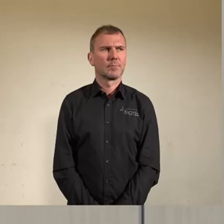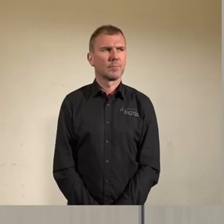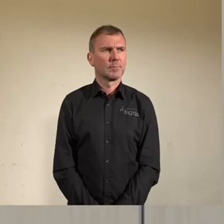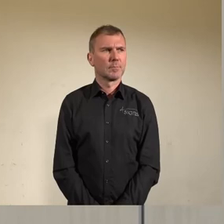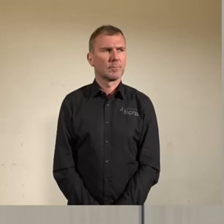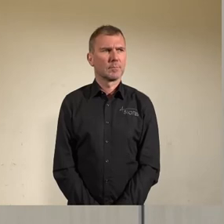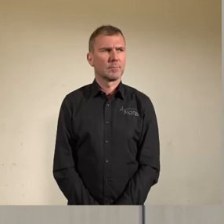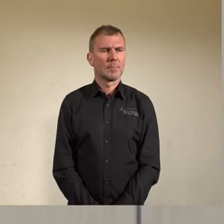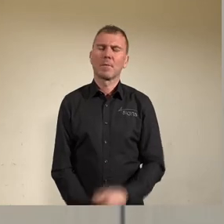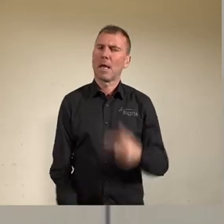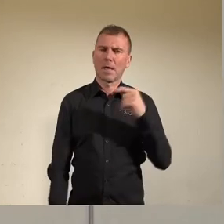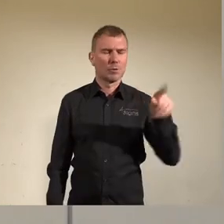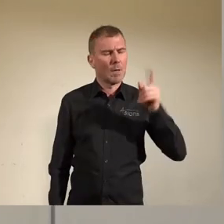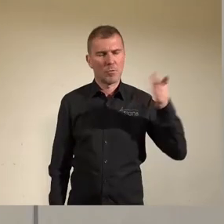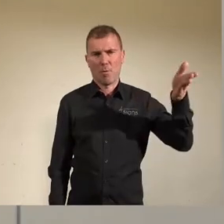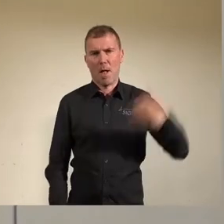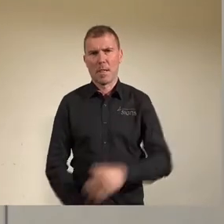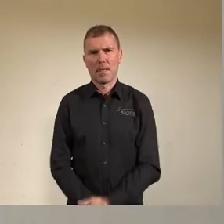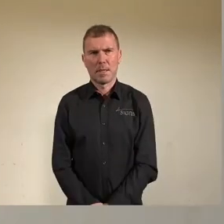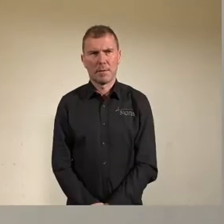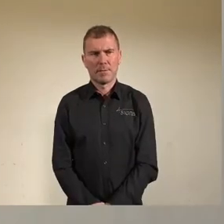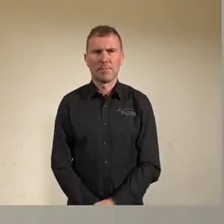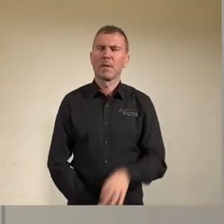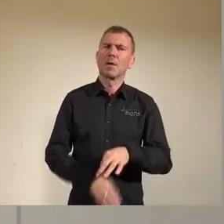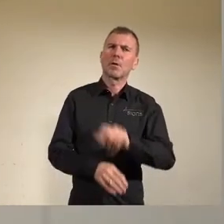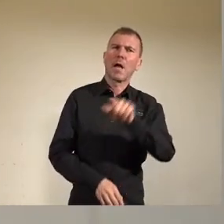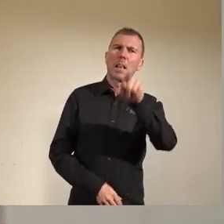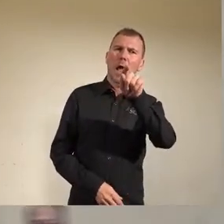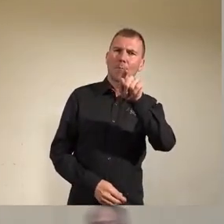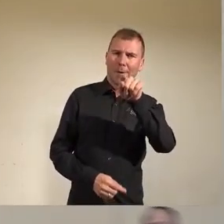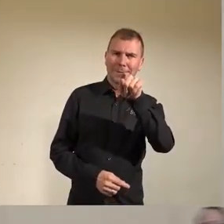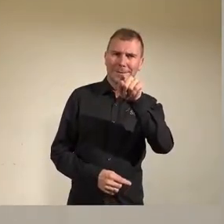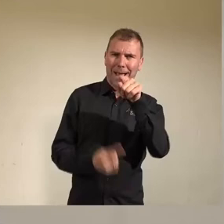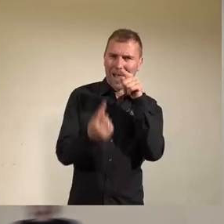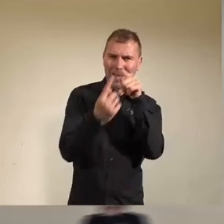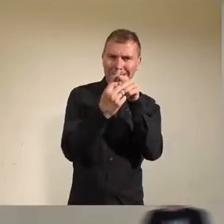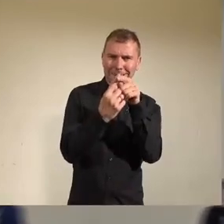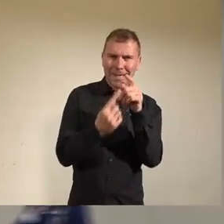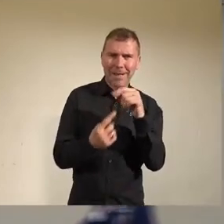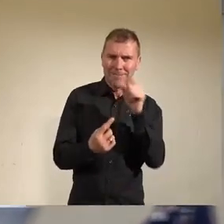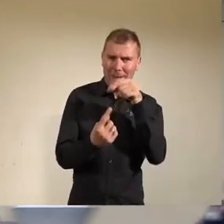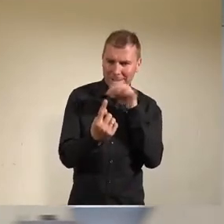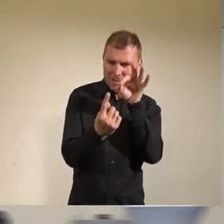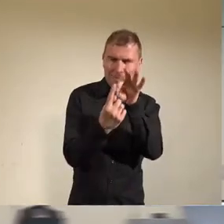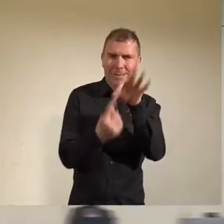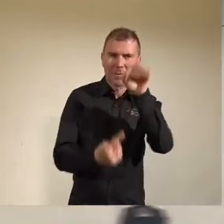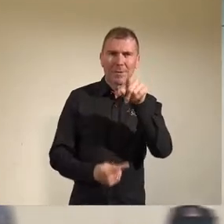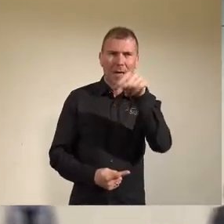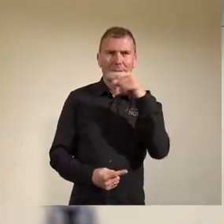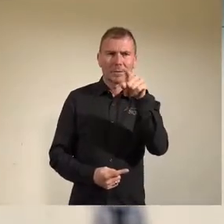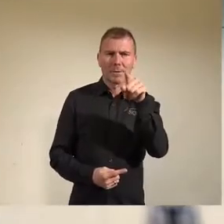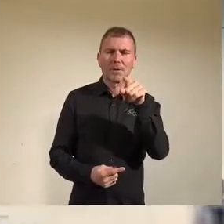Nochmal Herr Genschmann. Herr Dr. Warmes, wir nähern uns langsam dem Ziel. Sie sprechen einmal